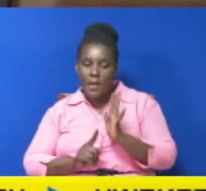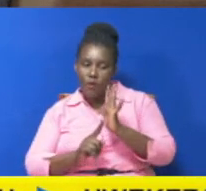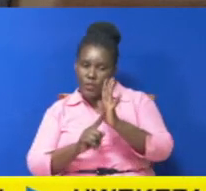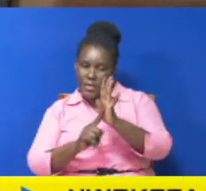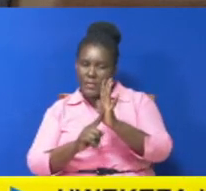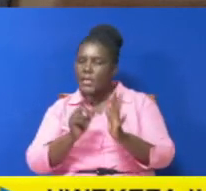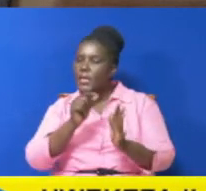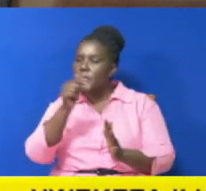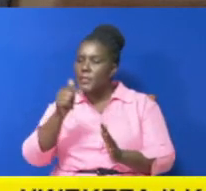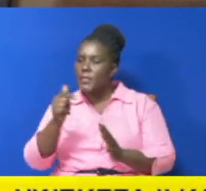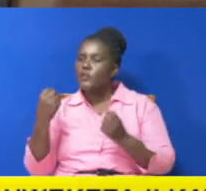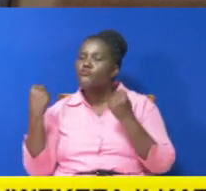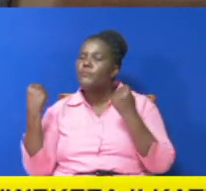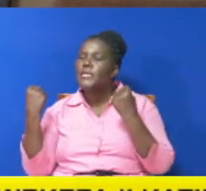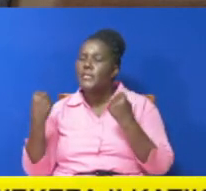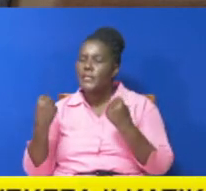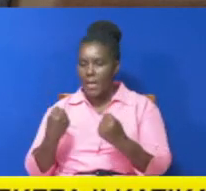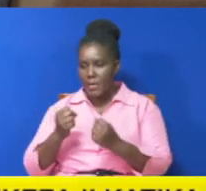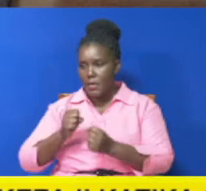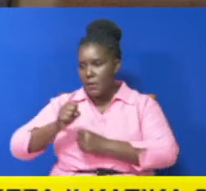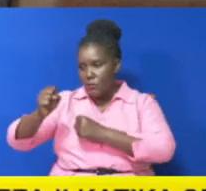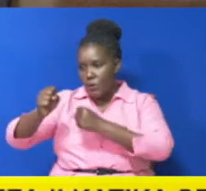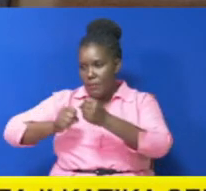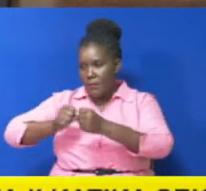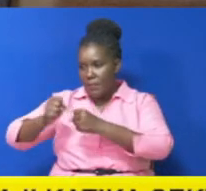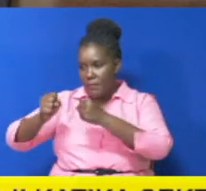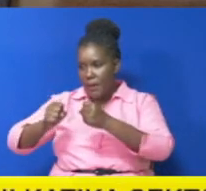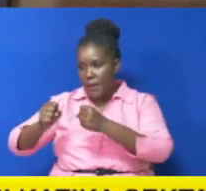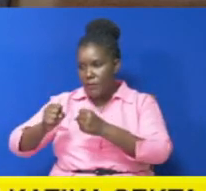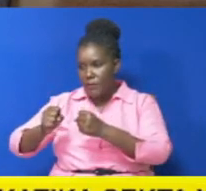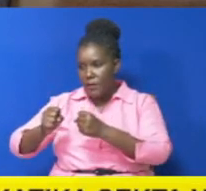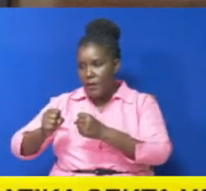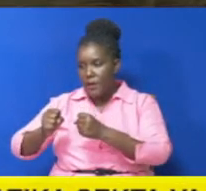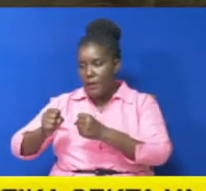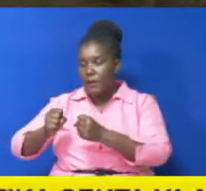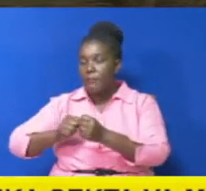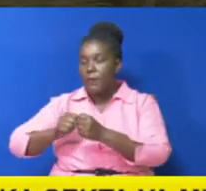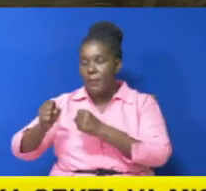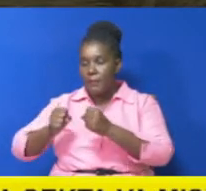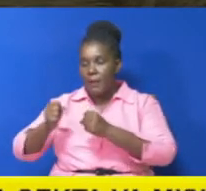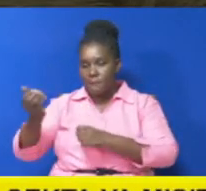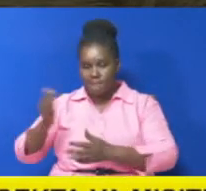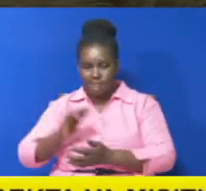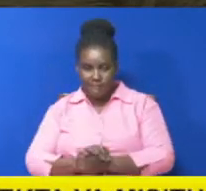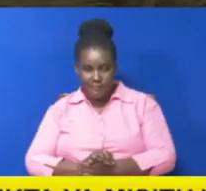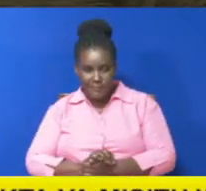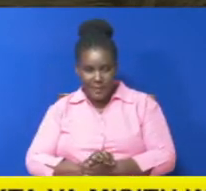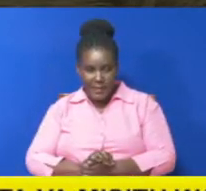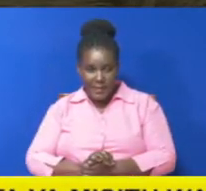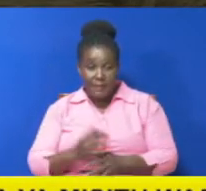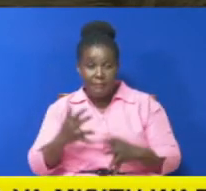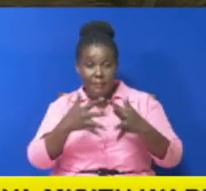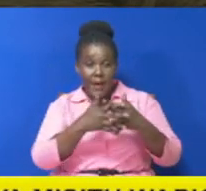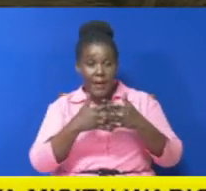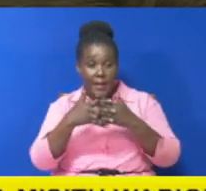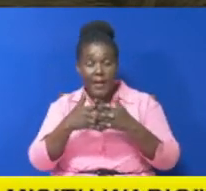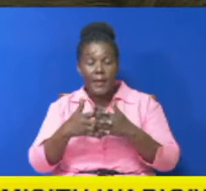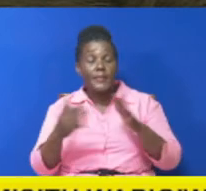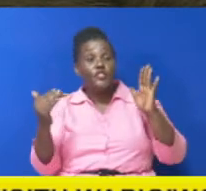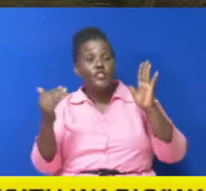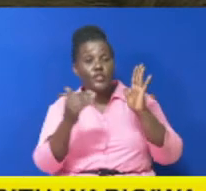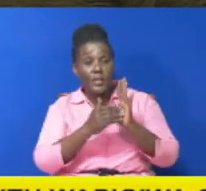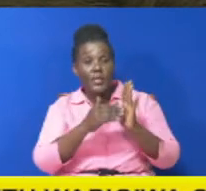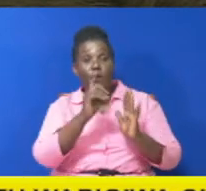moja kwenda juu katika mapambano. Marekani wana sheria yao inaitwa Trafficking Victims Protection